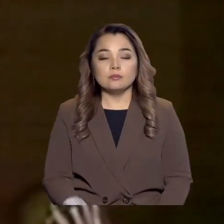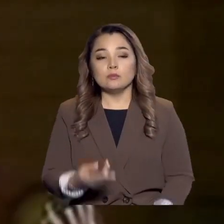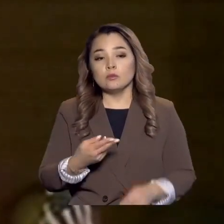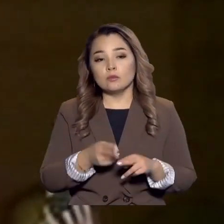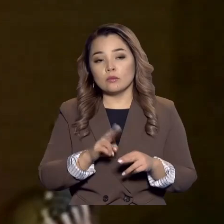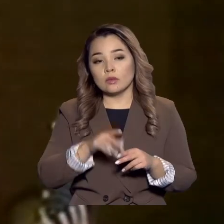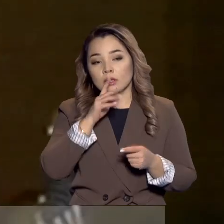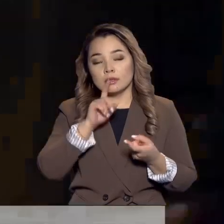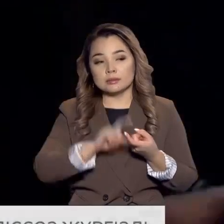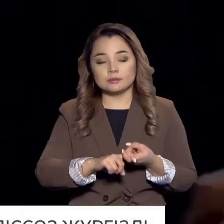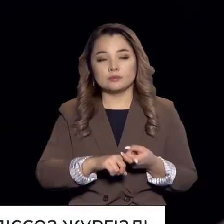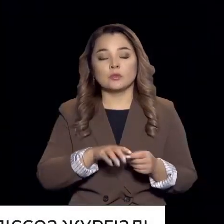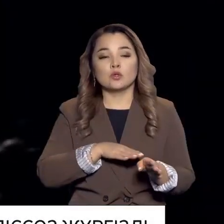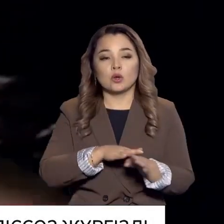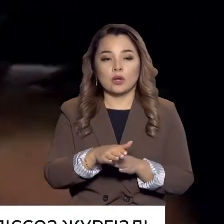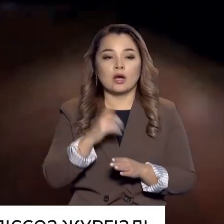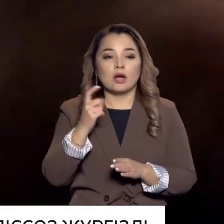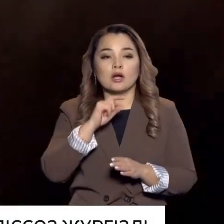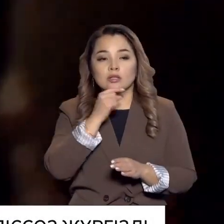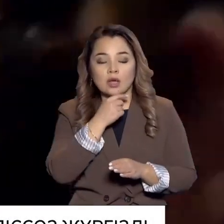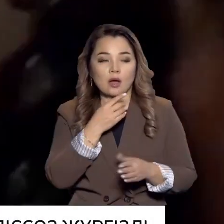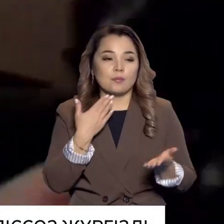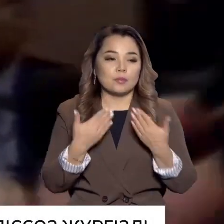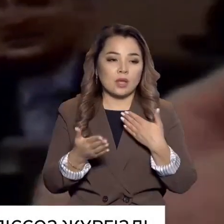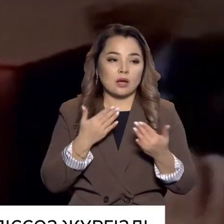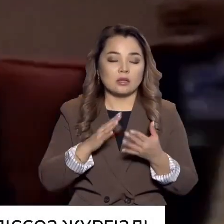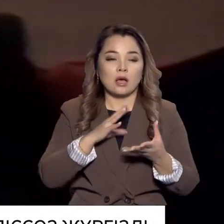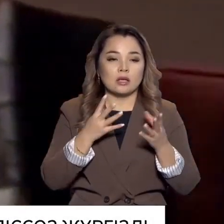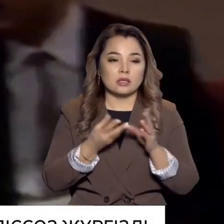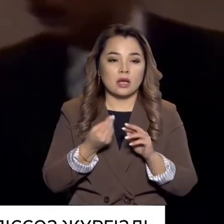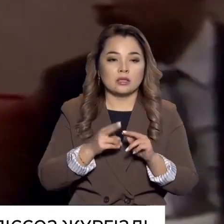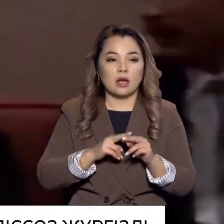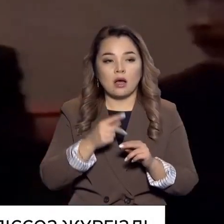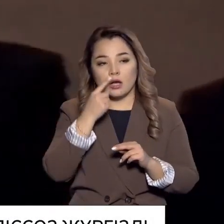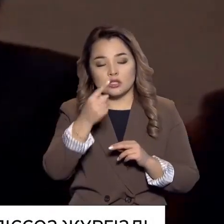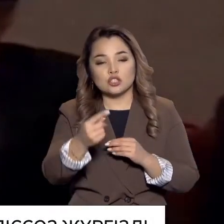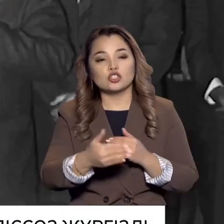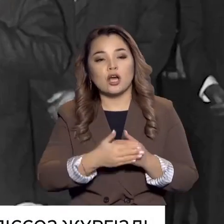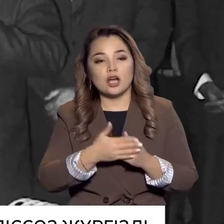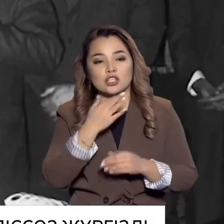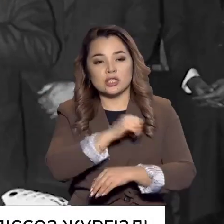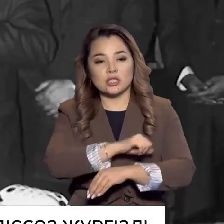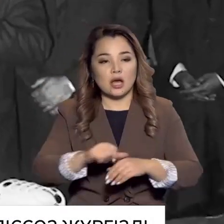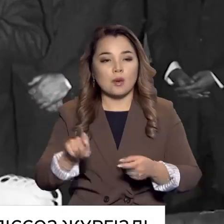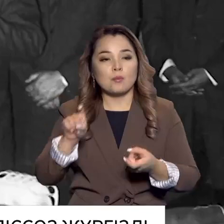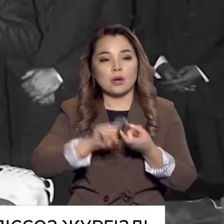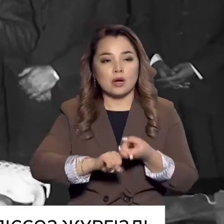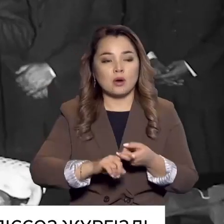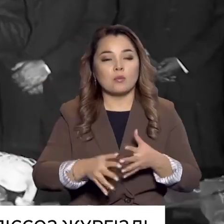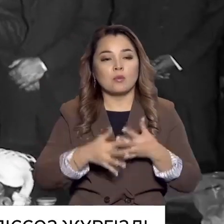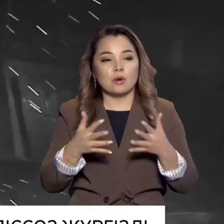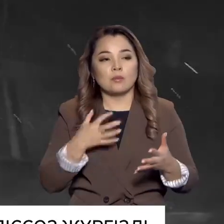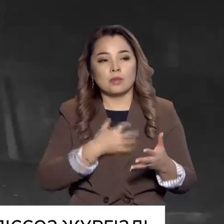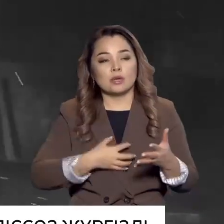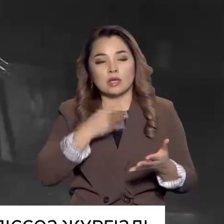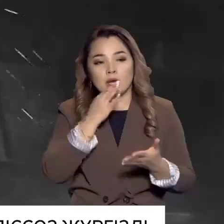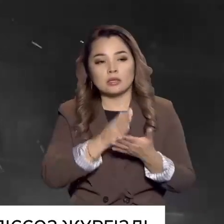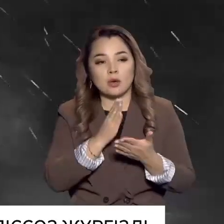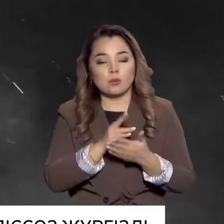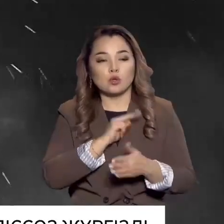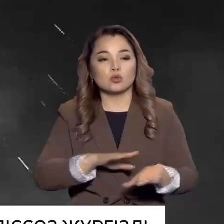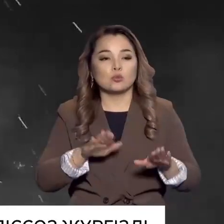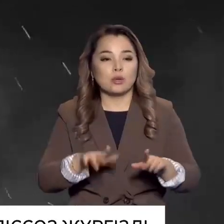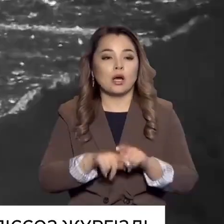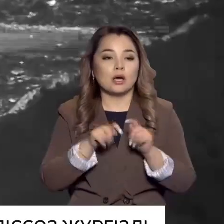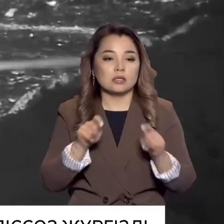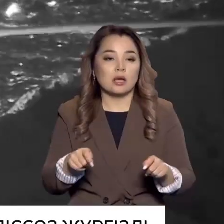кезеңдерде тұтас экономикалық жүйені нарықтық қатынастарға бейімдеу үшін алыс жақын шетелдермен байланыс орнату аса маңызды болды. Жұмыс орындарын